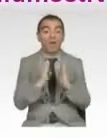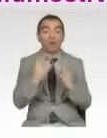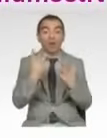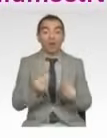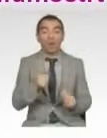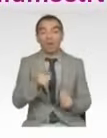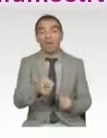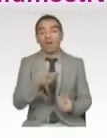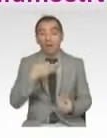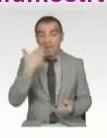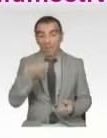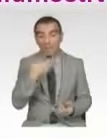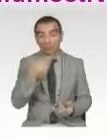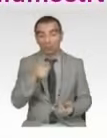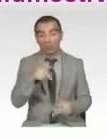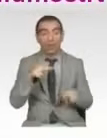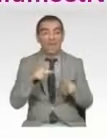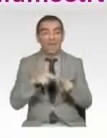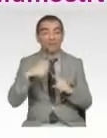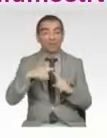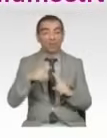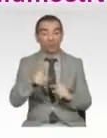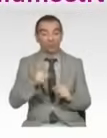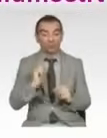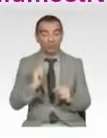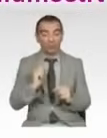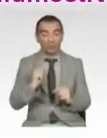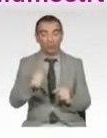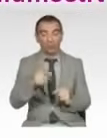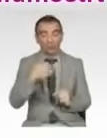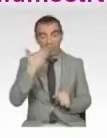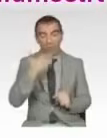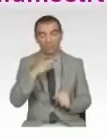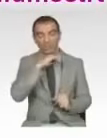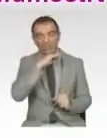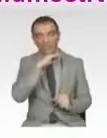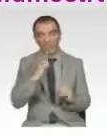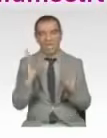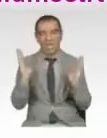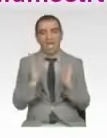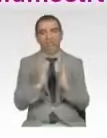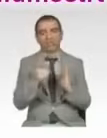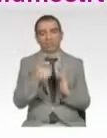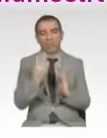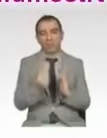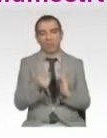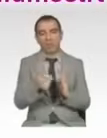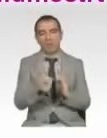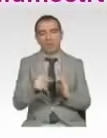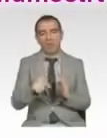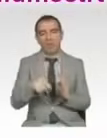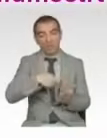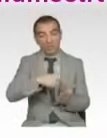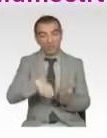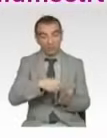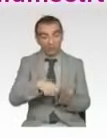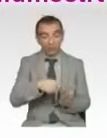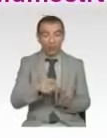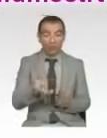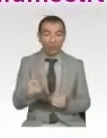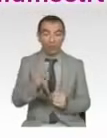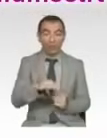olarak anlatıyor. Kenevir tohumunu yaşlanma karşıtı olarak anlatıyor. Bu şekilde karıştıracağız. Tamam.